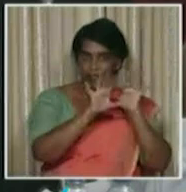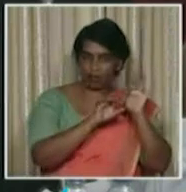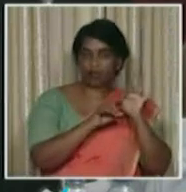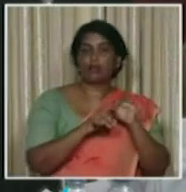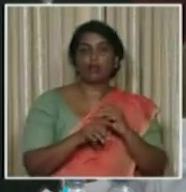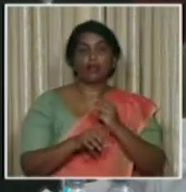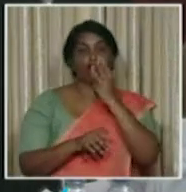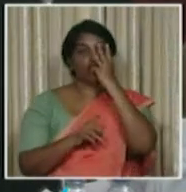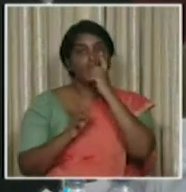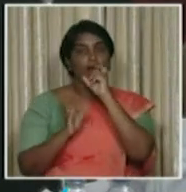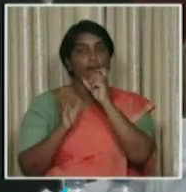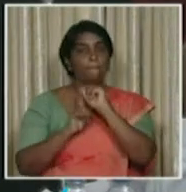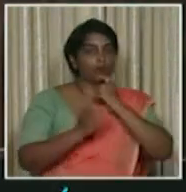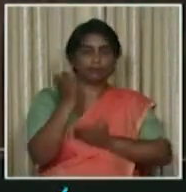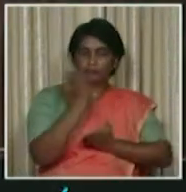දෙනෙක්